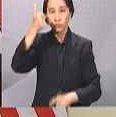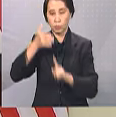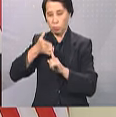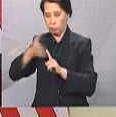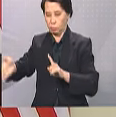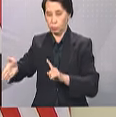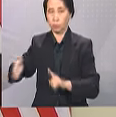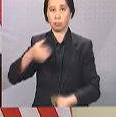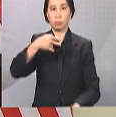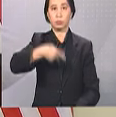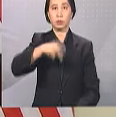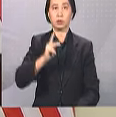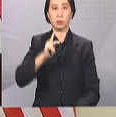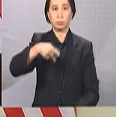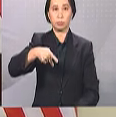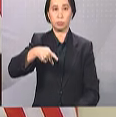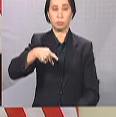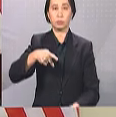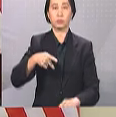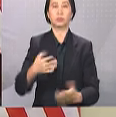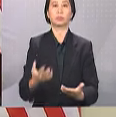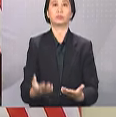PKP, yang merangkumi